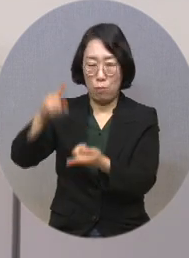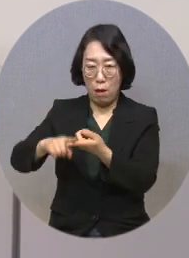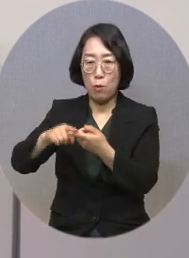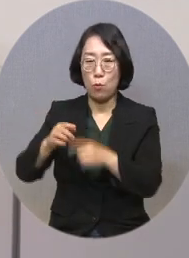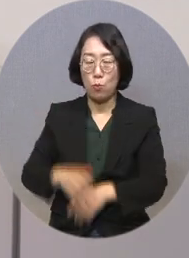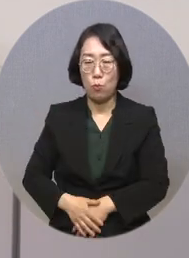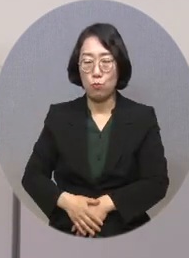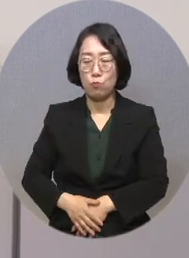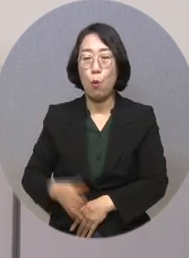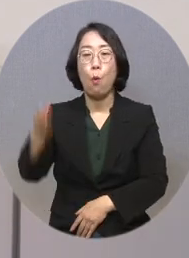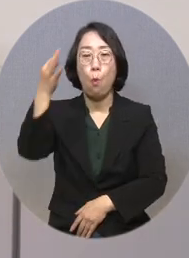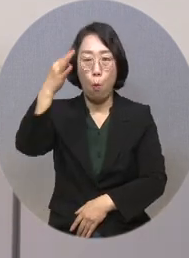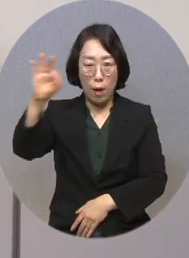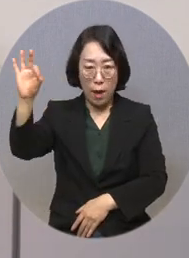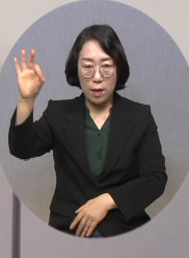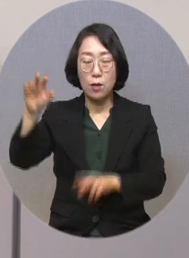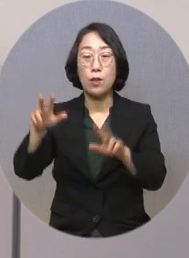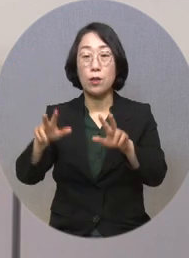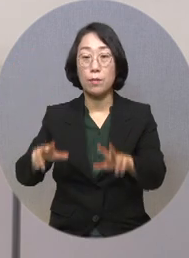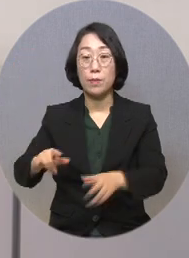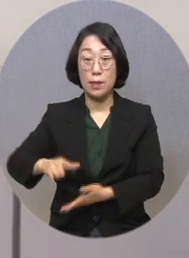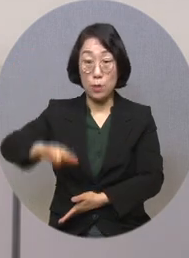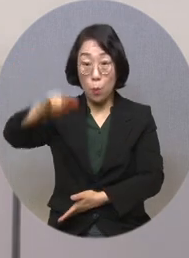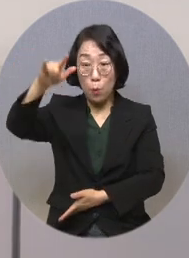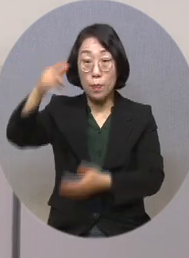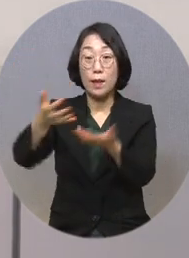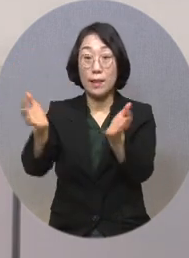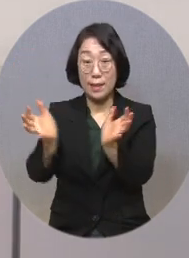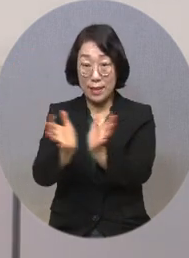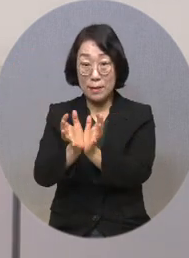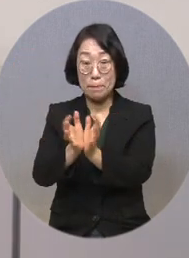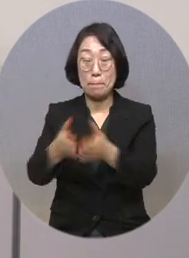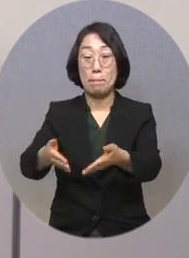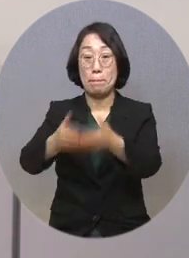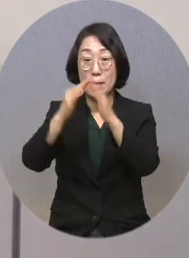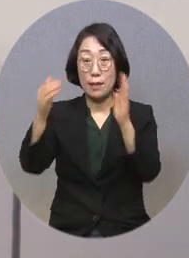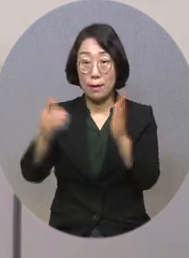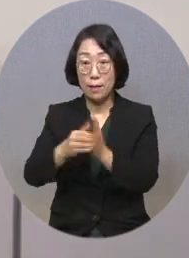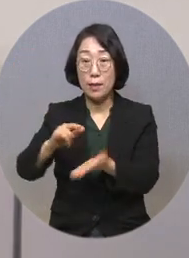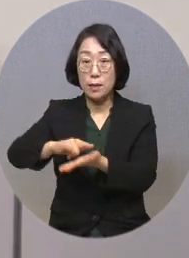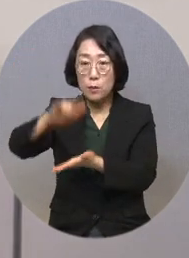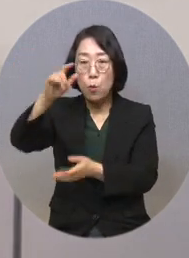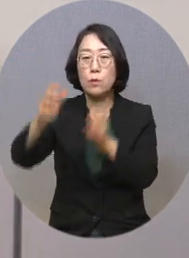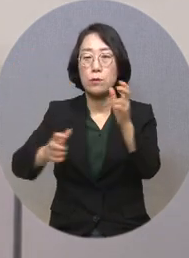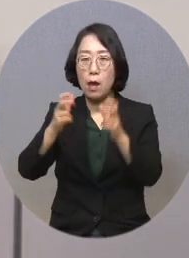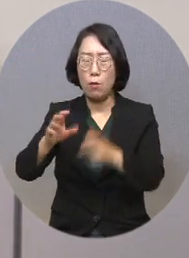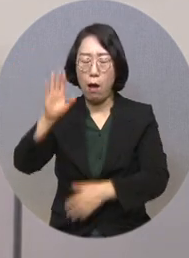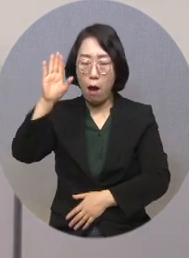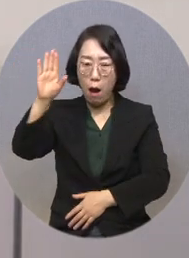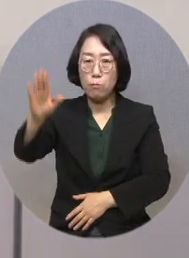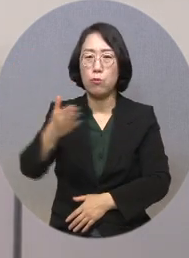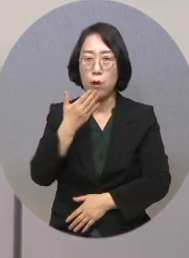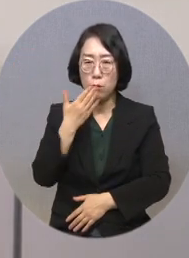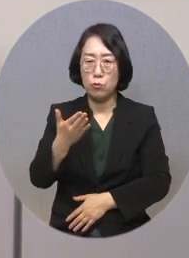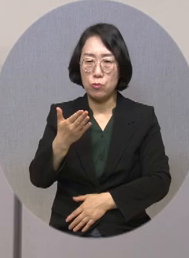아산시에서 받아들여서 현재 드론팀이 생겼습니다만은 드론 산업의 무한한 가능성을 알아본